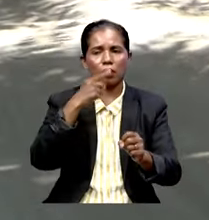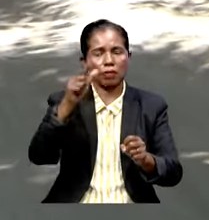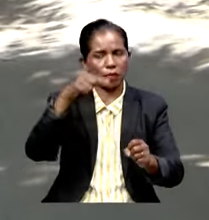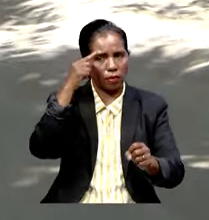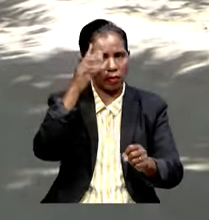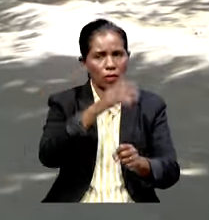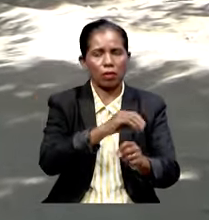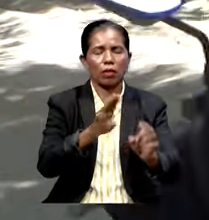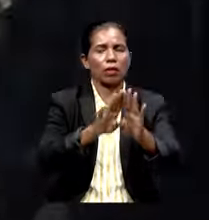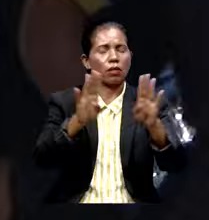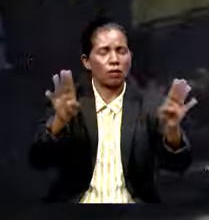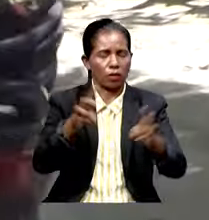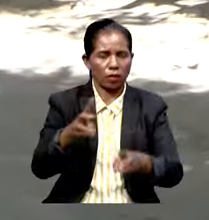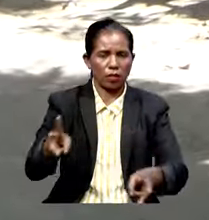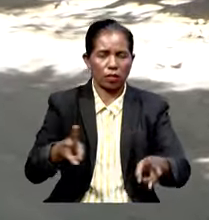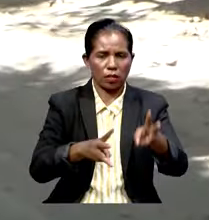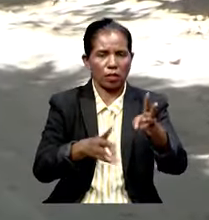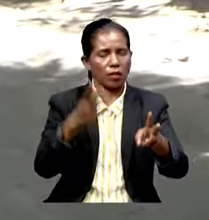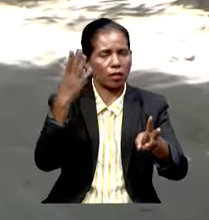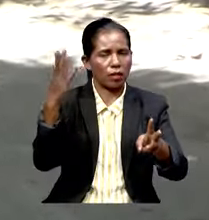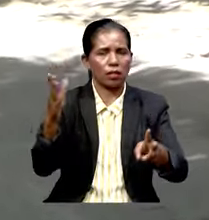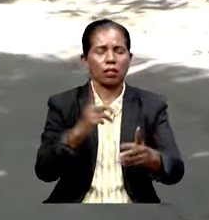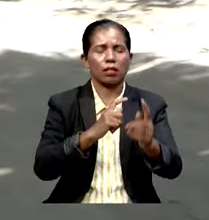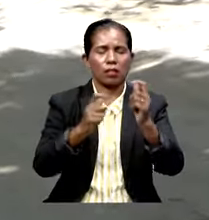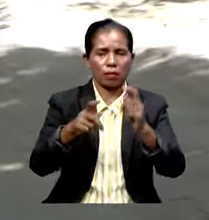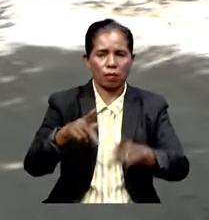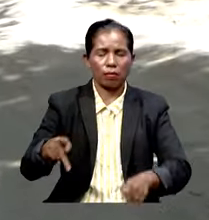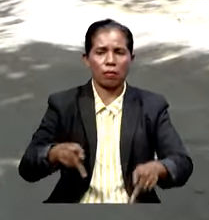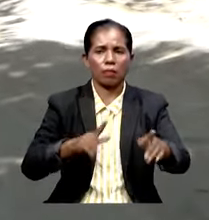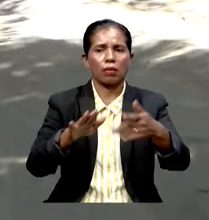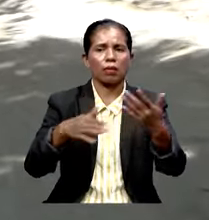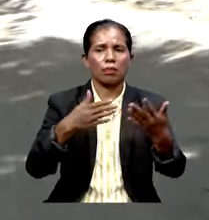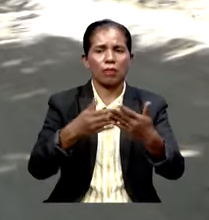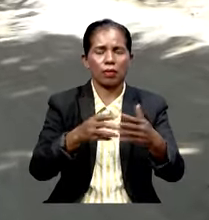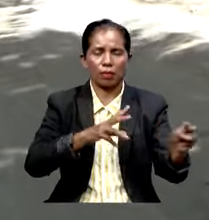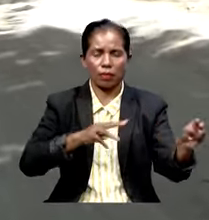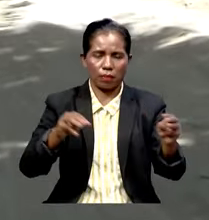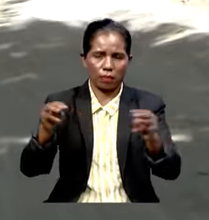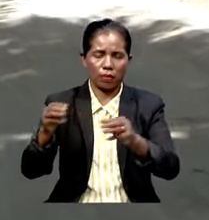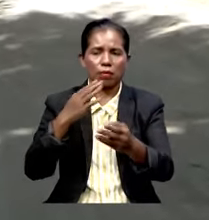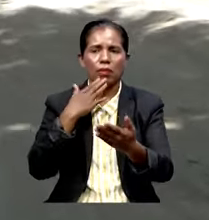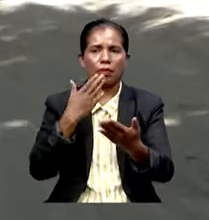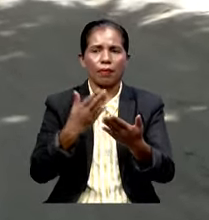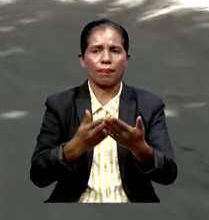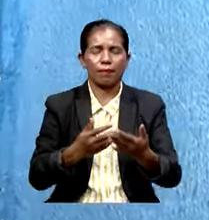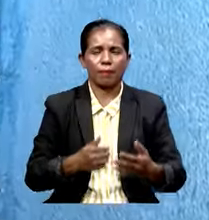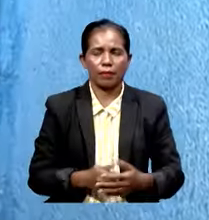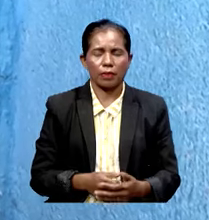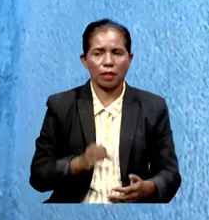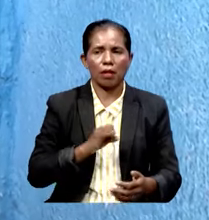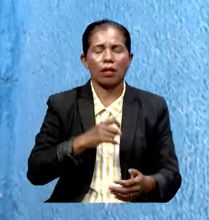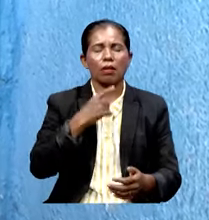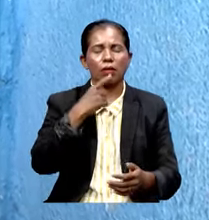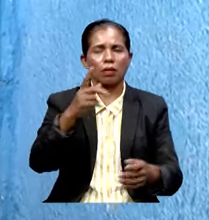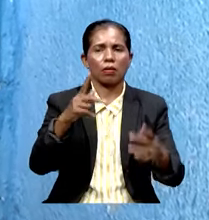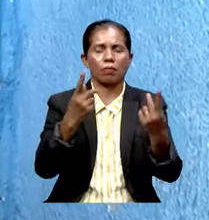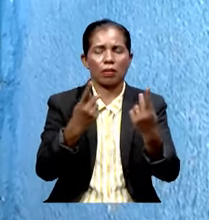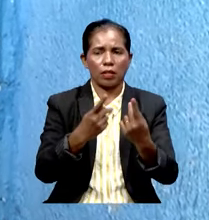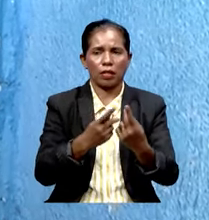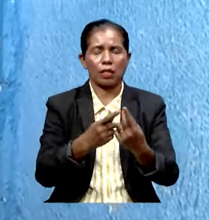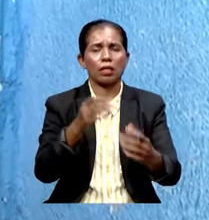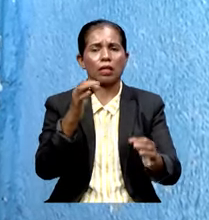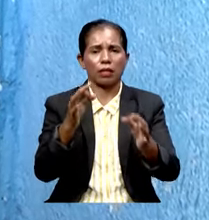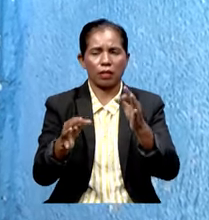governo hodi loketan estrada refere nune transporte publik sira bele halo movimento hodia. Ne bukur bere hau sujere ba kompanyane para aver se